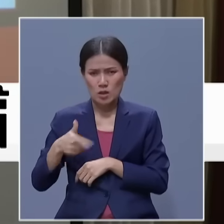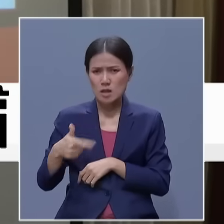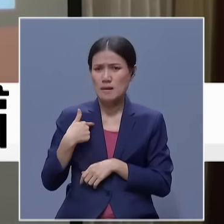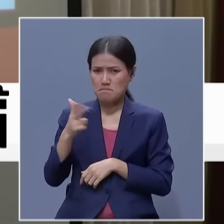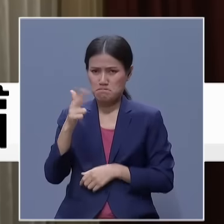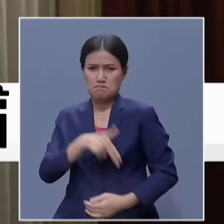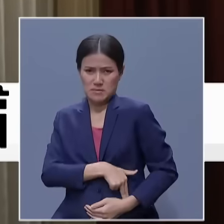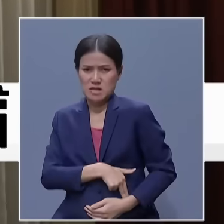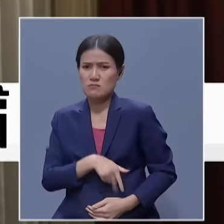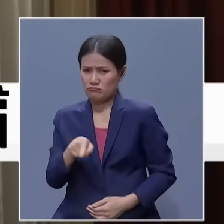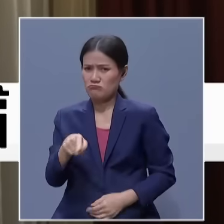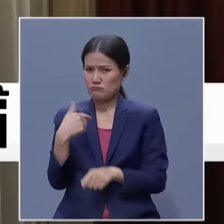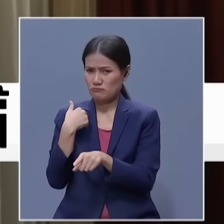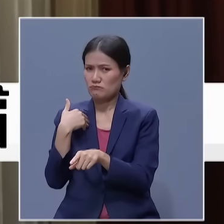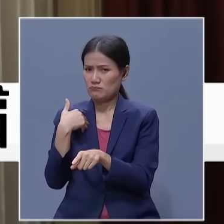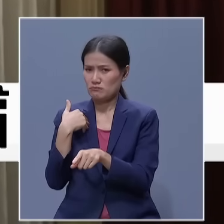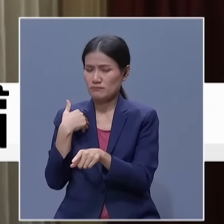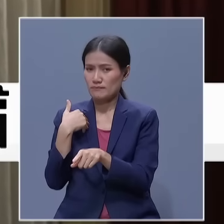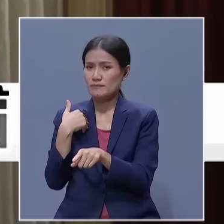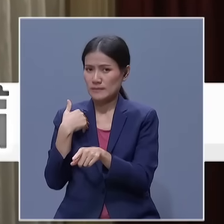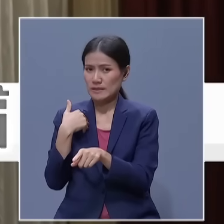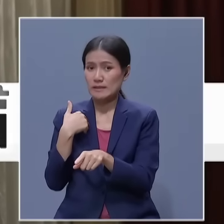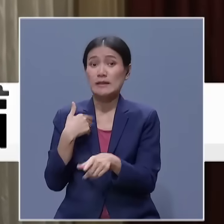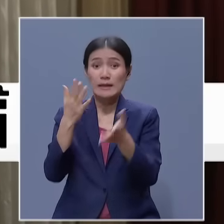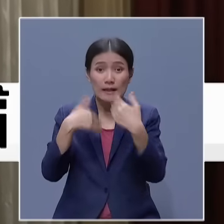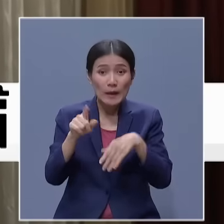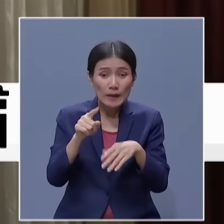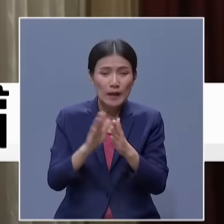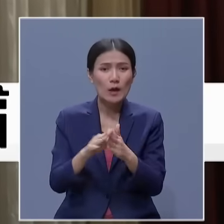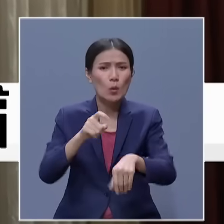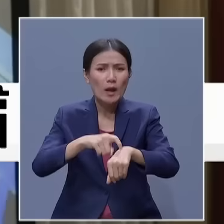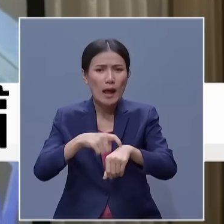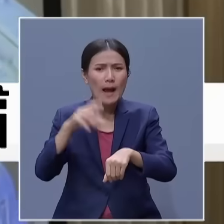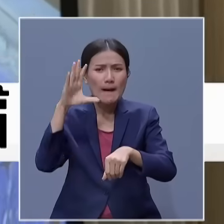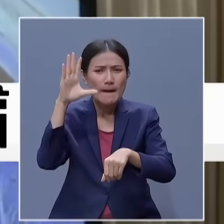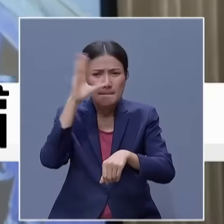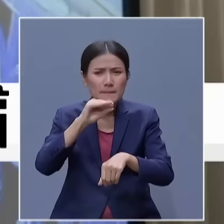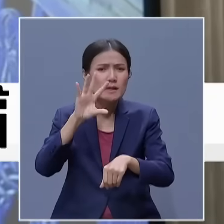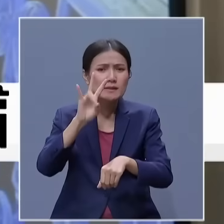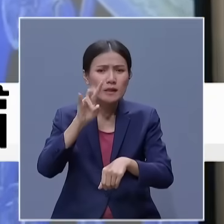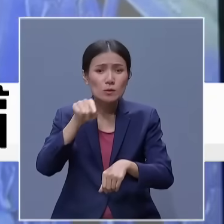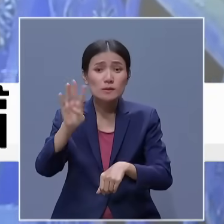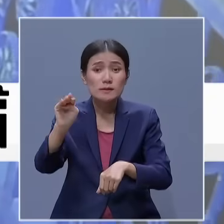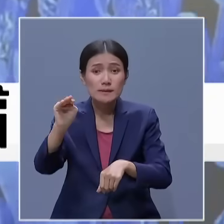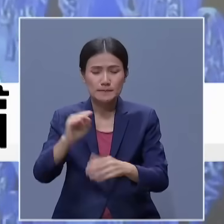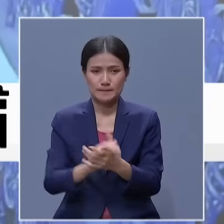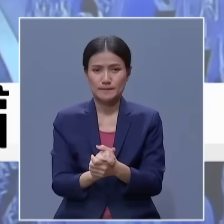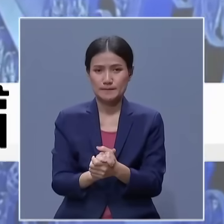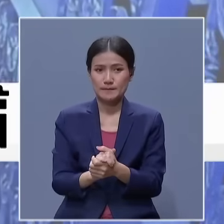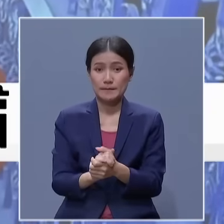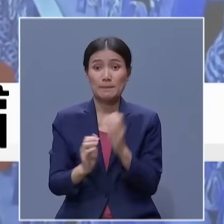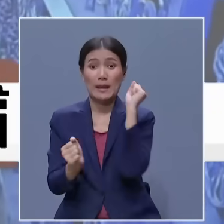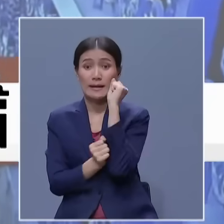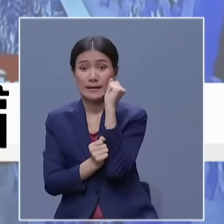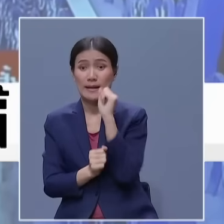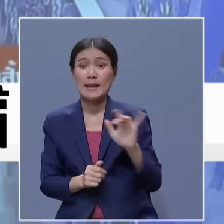ครับภาพนี้ชัดเจนส่วนอีกภาพนึงเป็นเวลาในกล้องเนี่ยประมาณสักทุ่ม40นาทีนะครับมีญาติของกำนันน